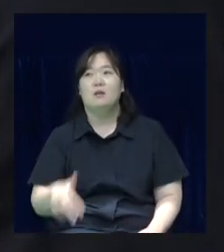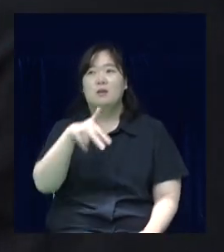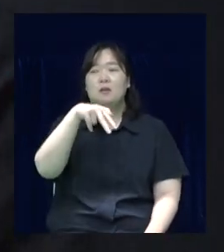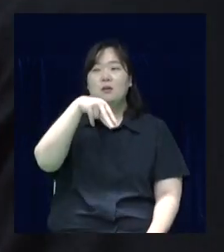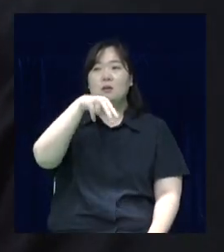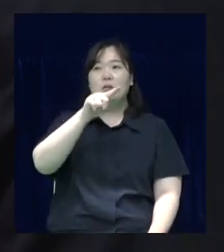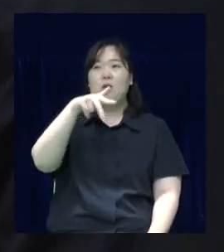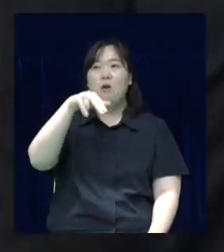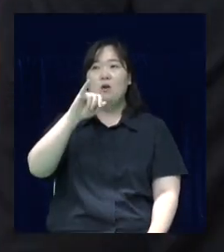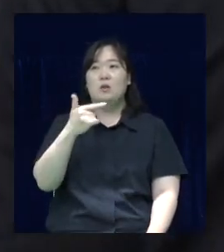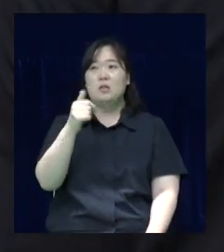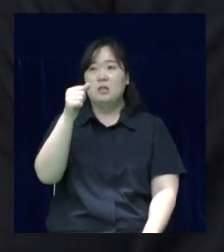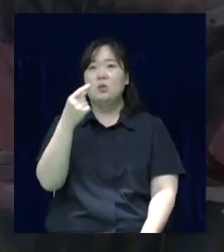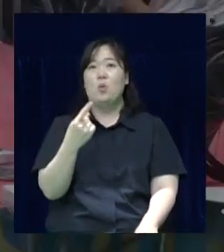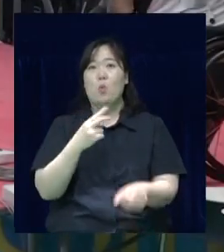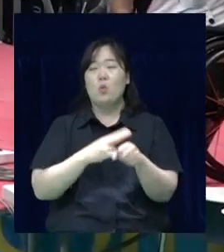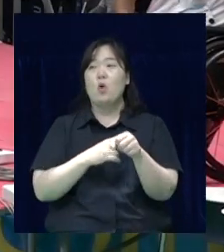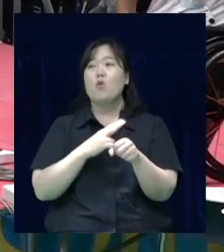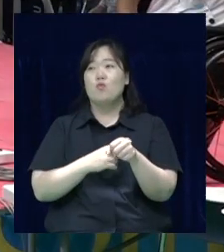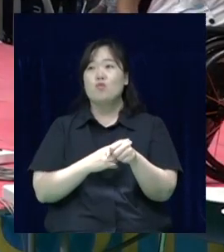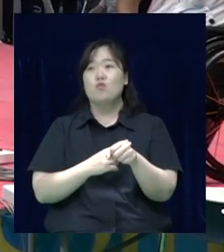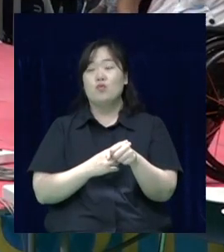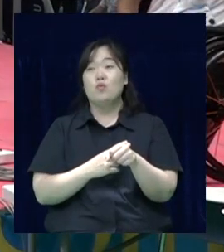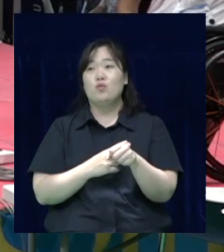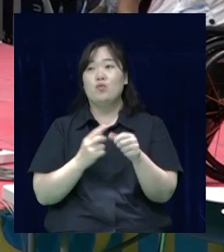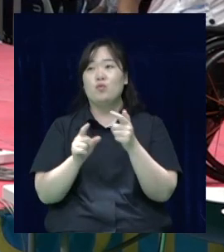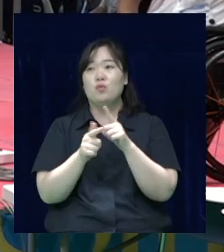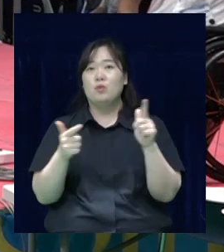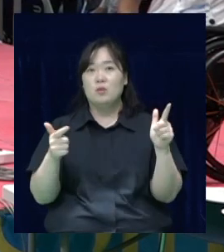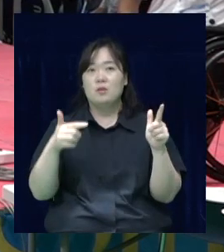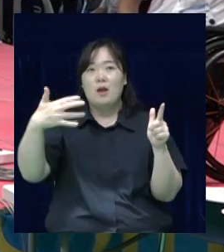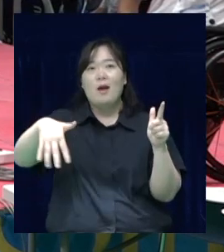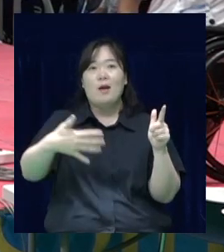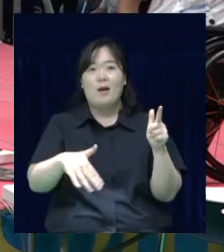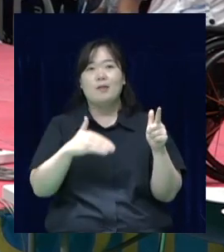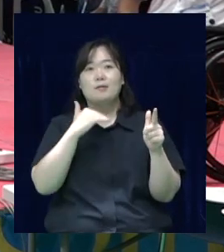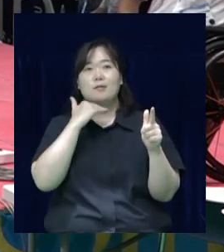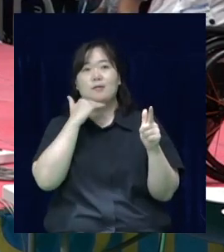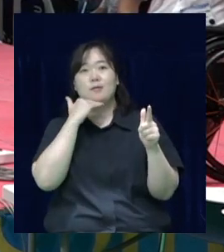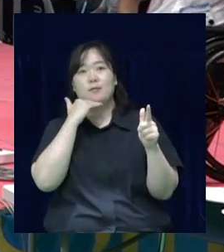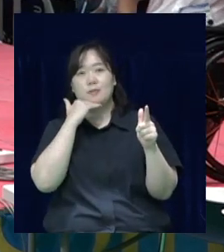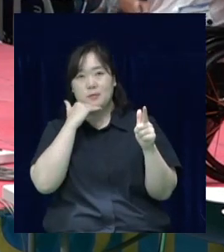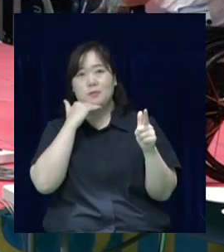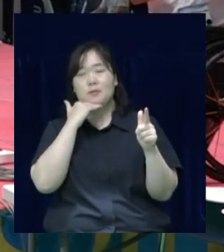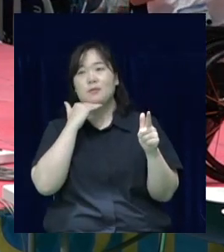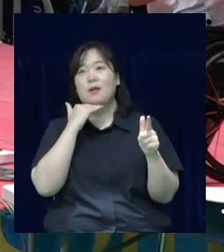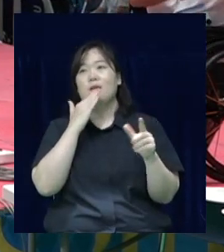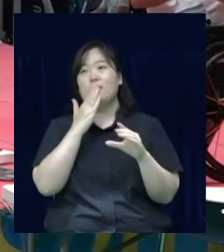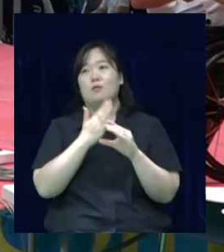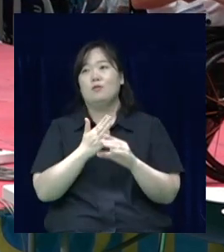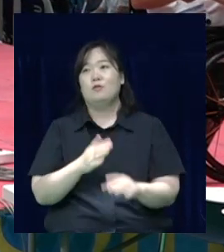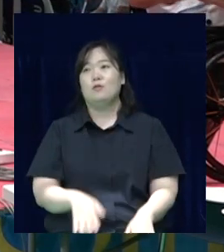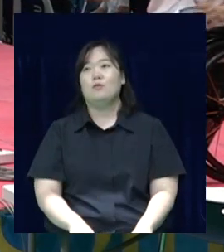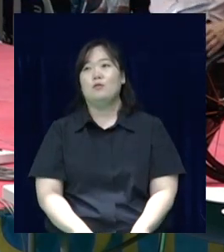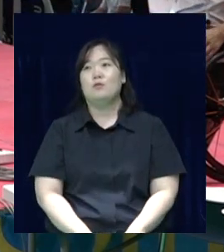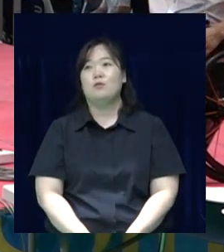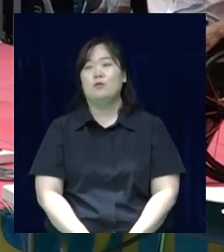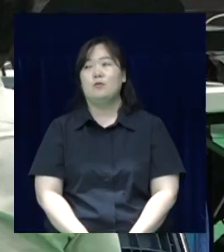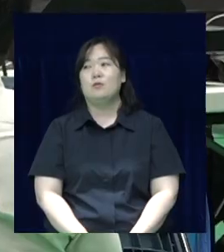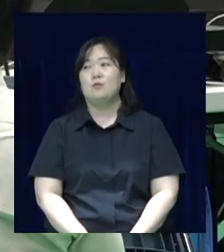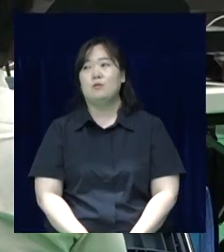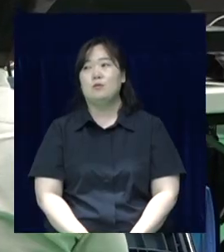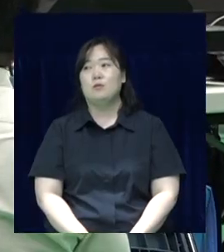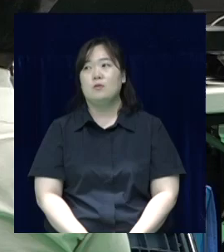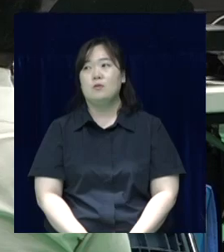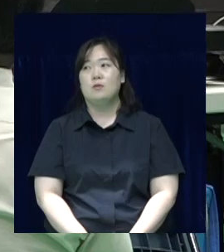조금 더 이제 뒤로 갈수록 이제 주요 선수들의 활약을 또 지켜보실 수 있을 것 같습니다. 역도의 매력이 사실